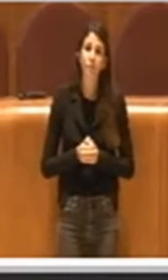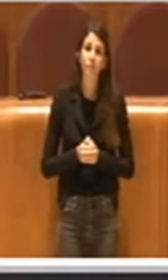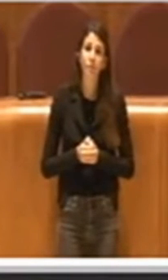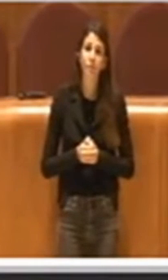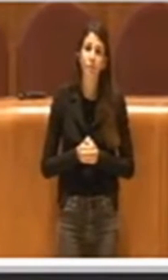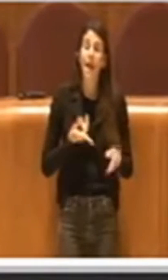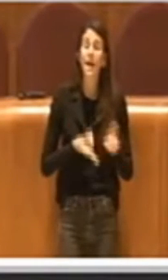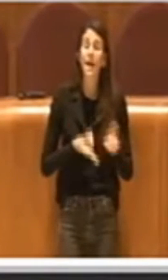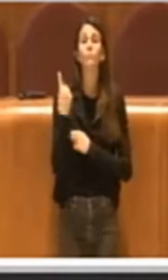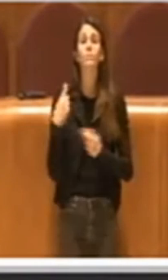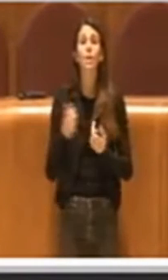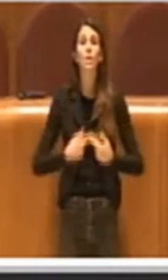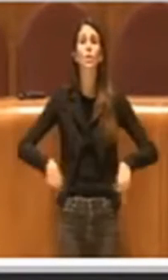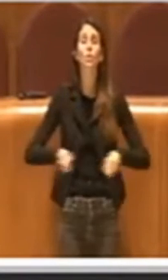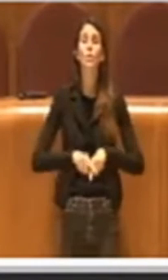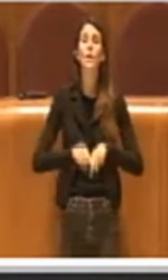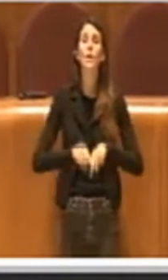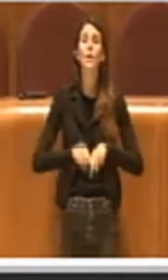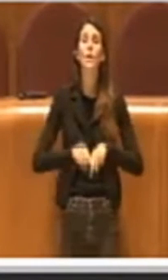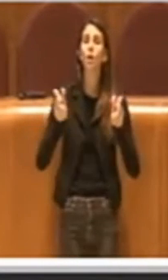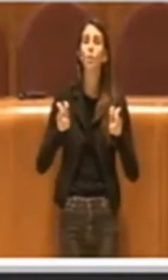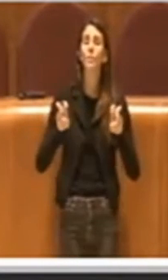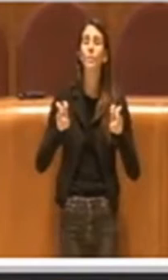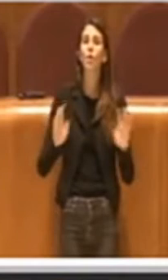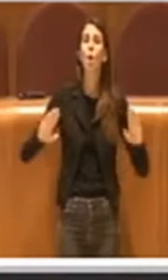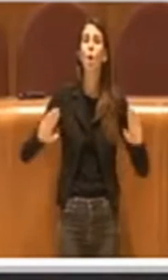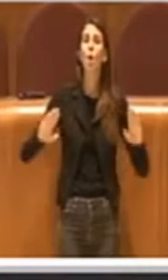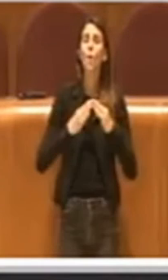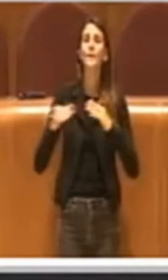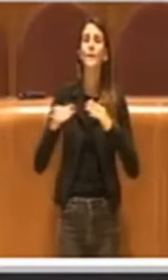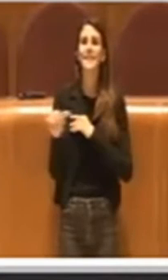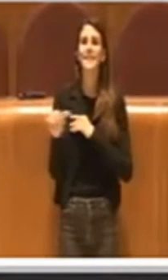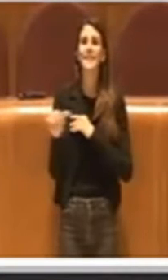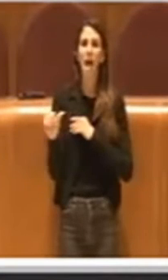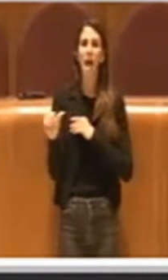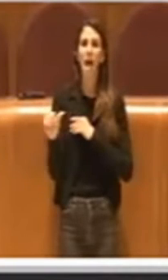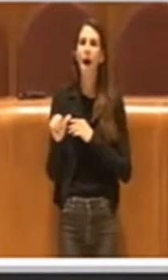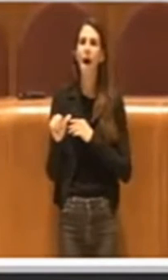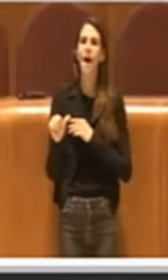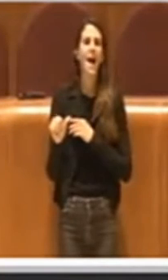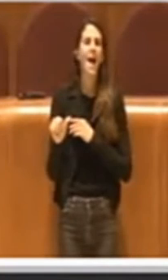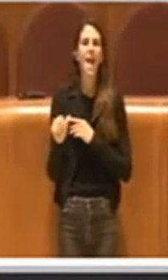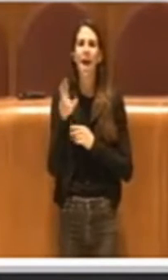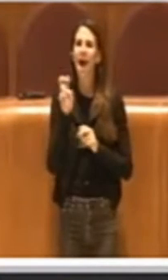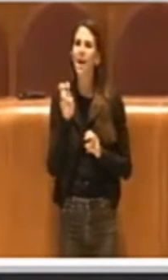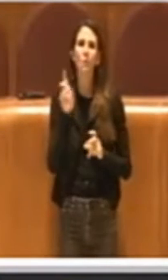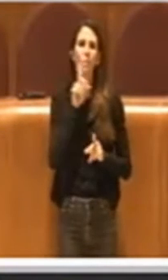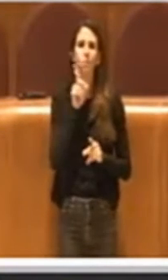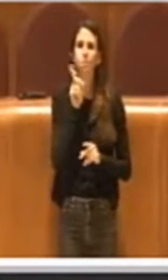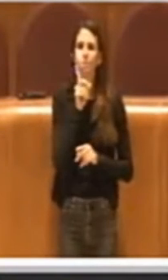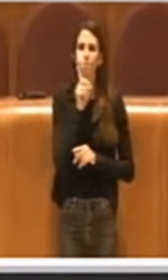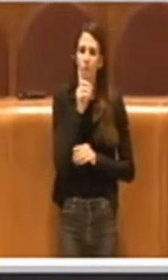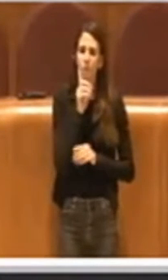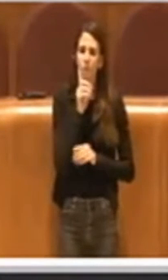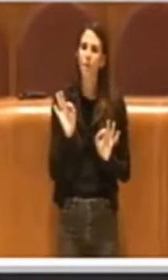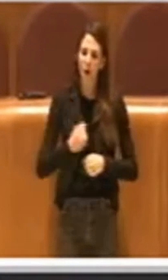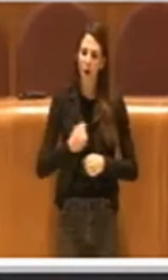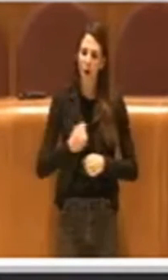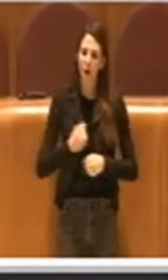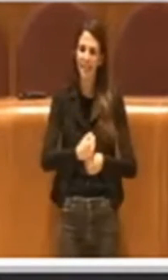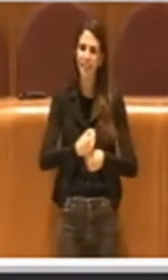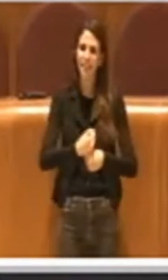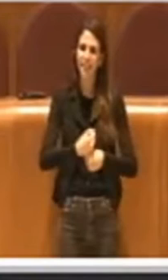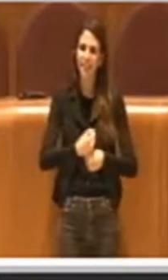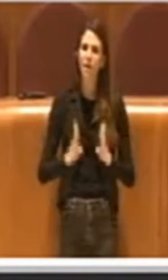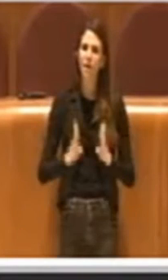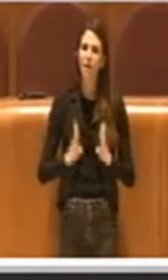seduta sul piano di Monte Stallonara, sta a cuore questo tema delle assegnazioni degli immobili,